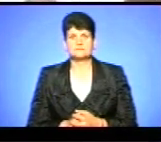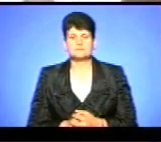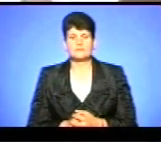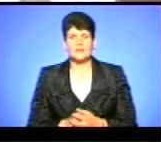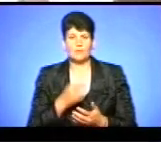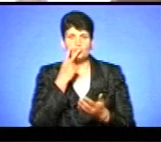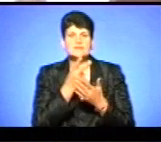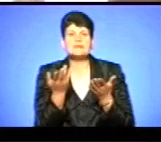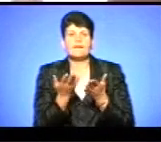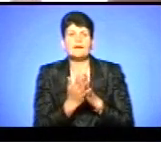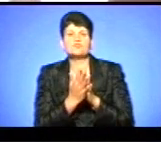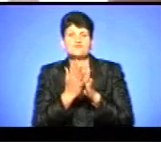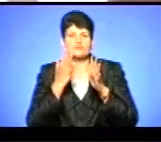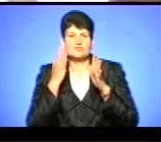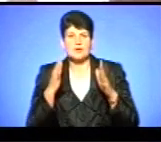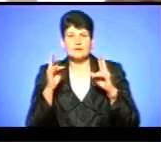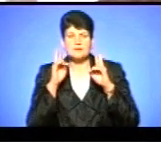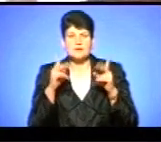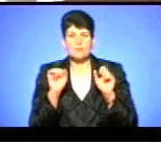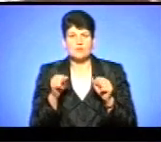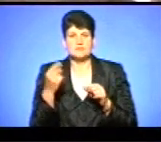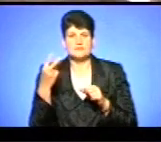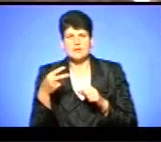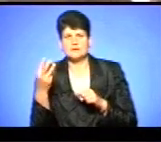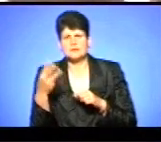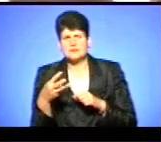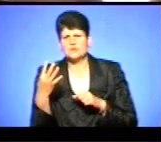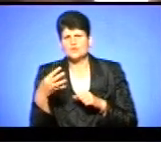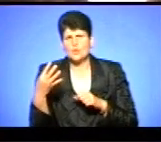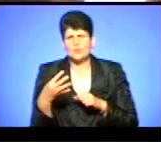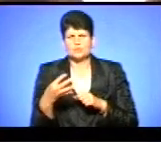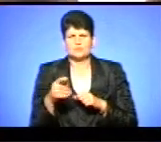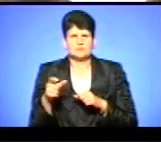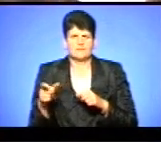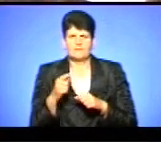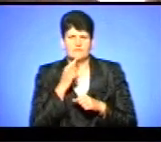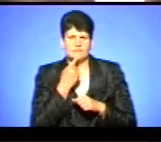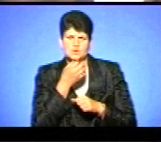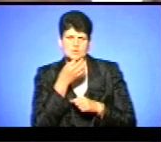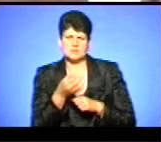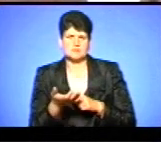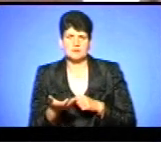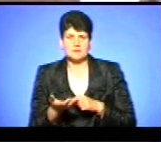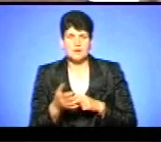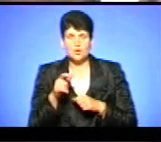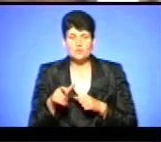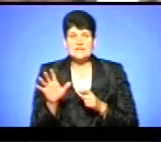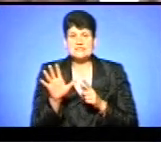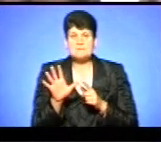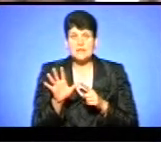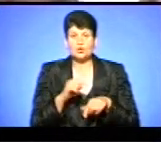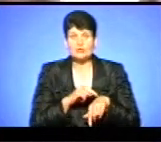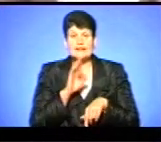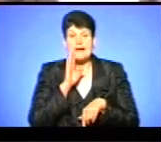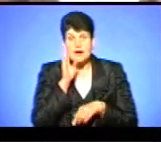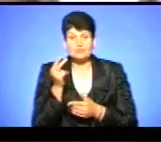Подивіться, яка там черга, не знаю, може 20-й, 30-й, може 40-й, тут важко сказати. А люди з 5-ї години ранку